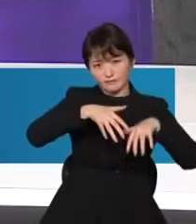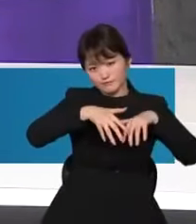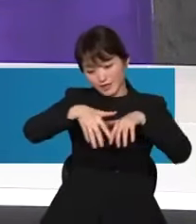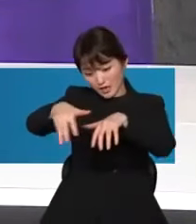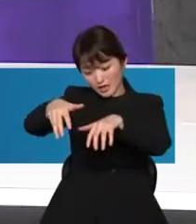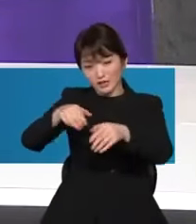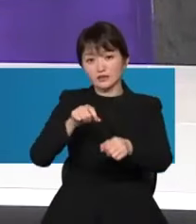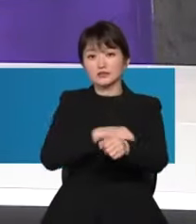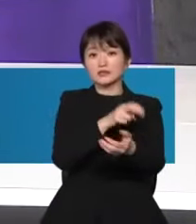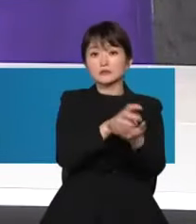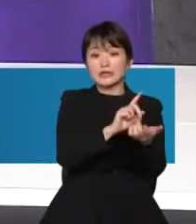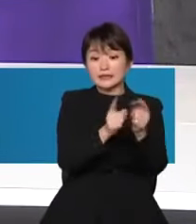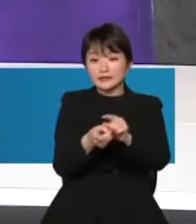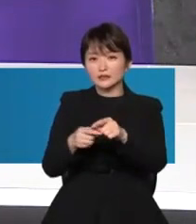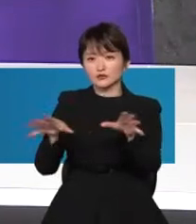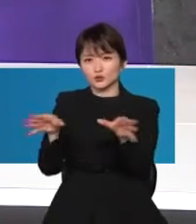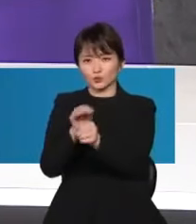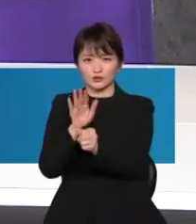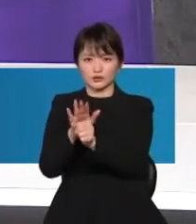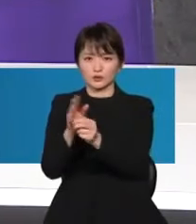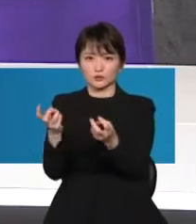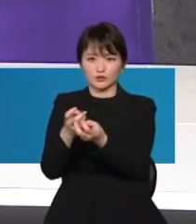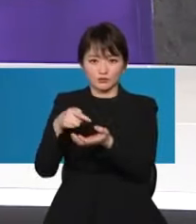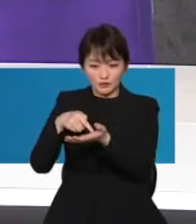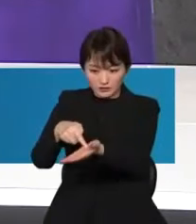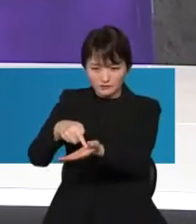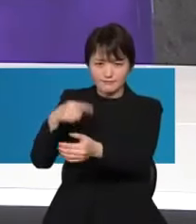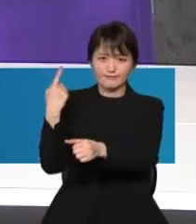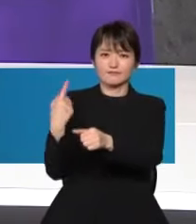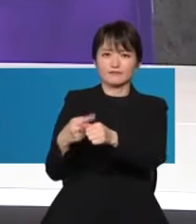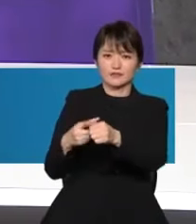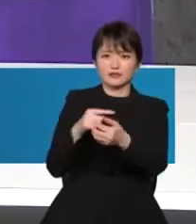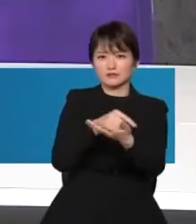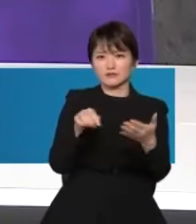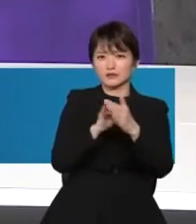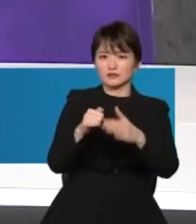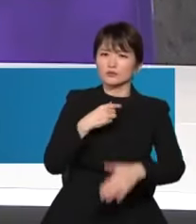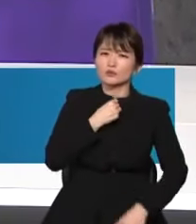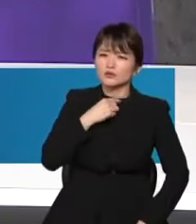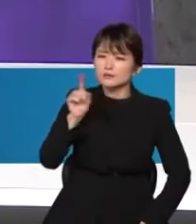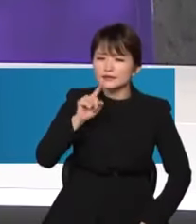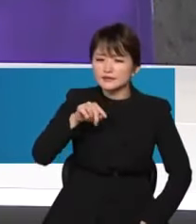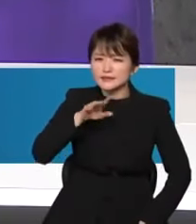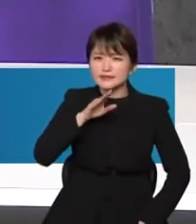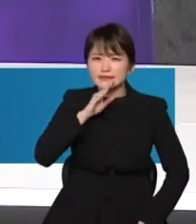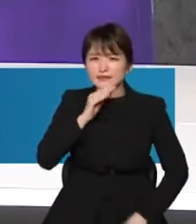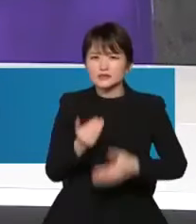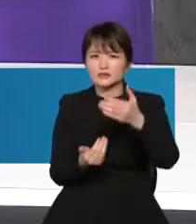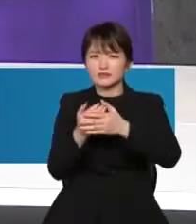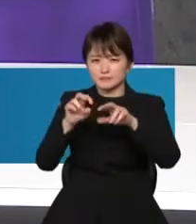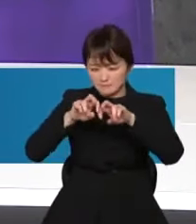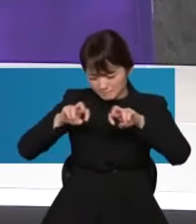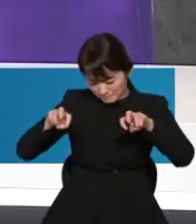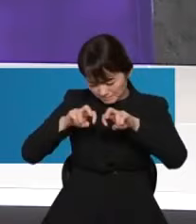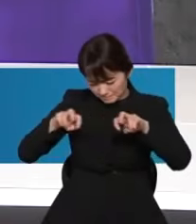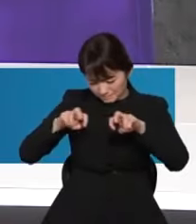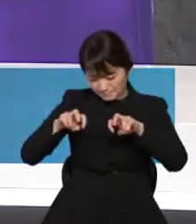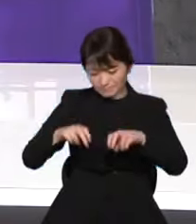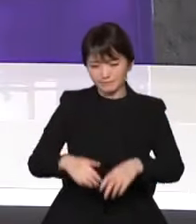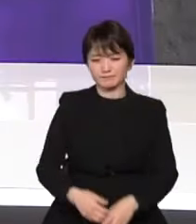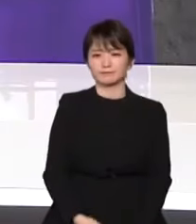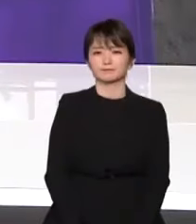특별법 대신 종합지원 대책을 내놓은 정부를 비판하며 유족들이 바라는 건 진상 규명이 강조했습니다